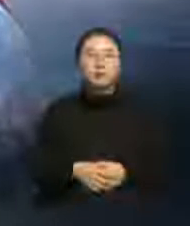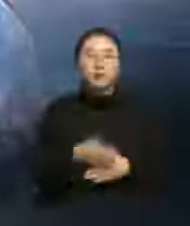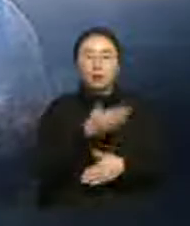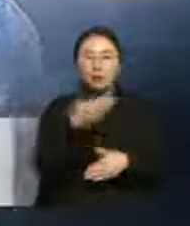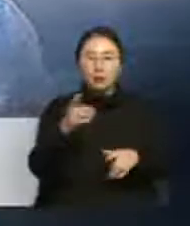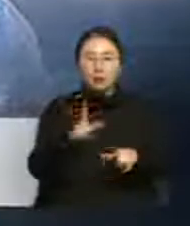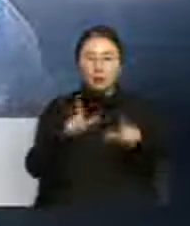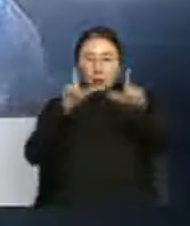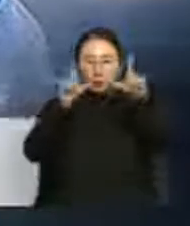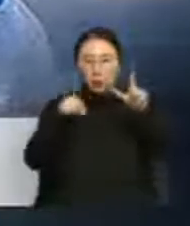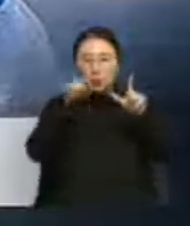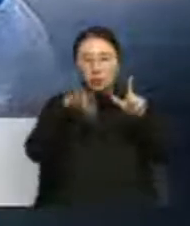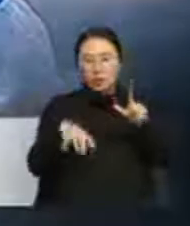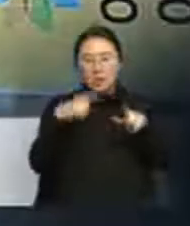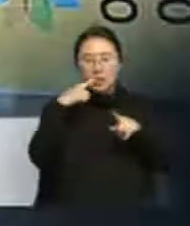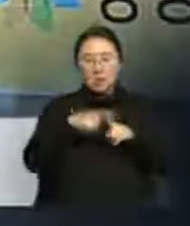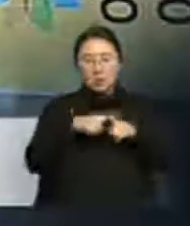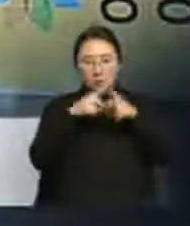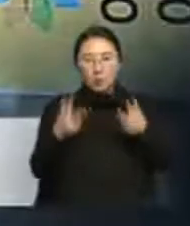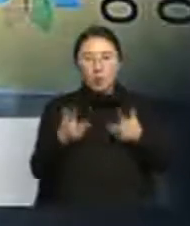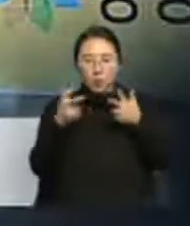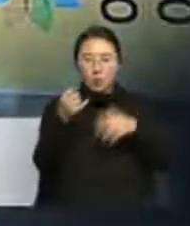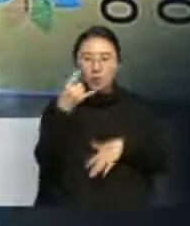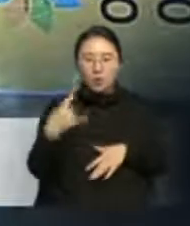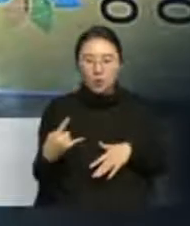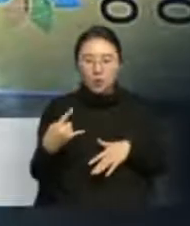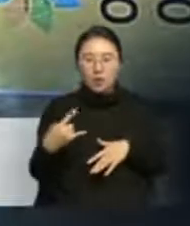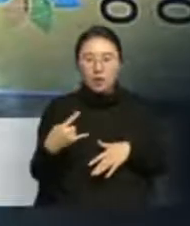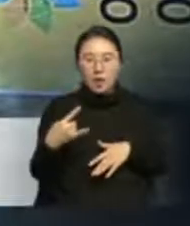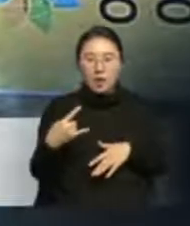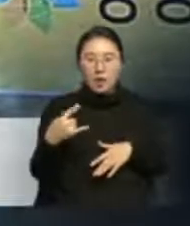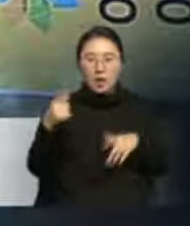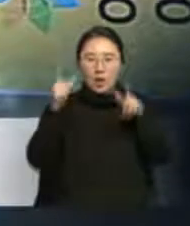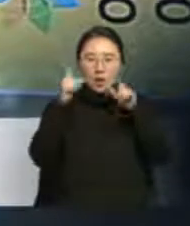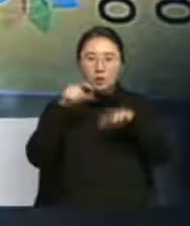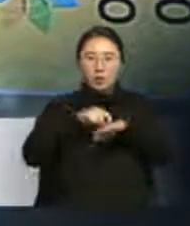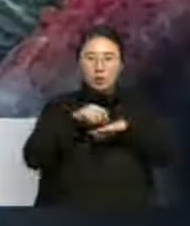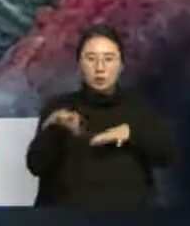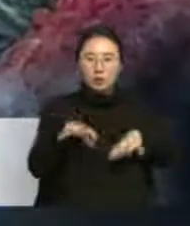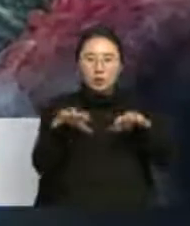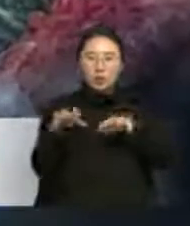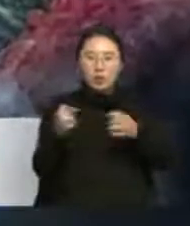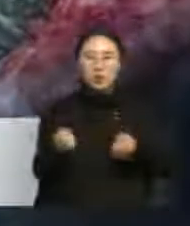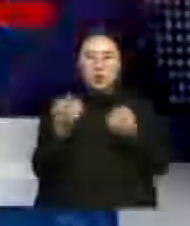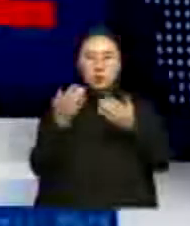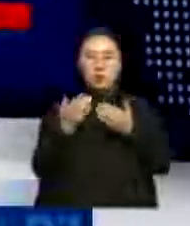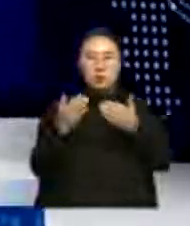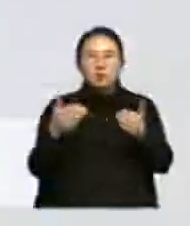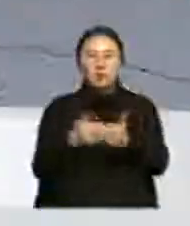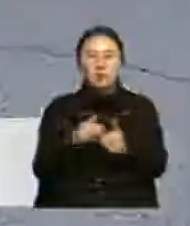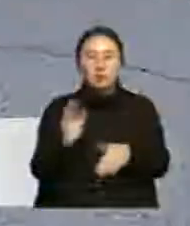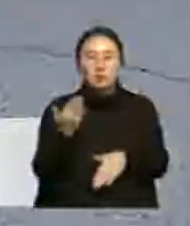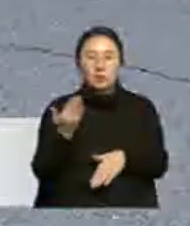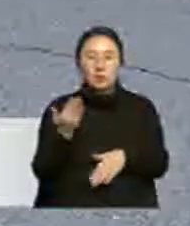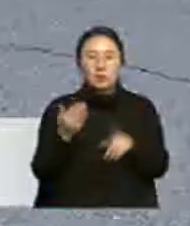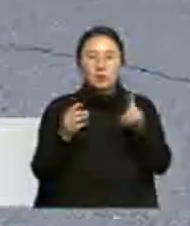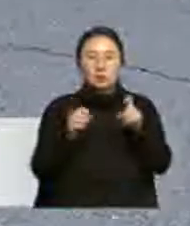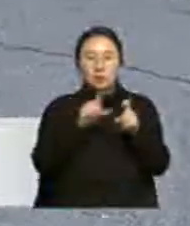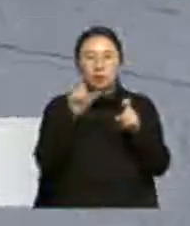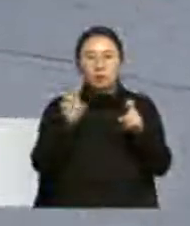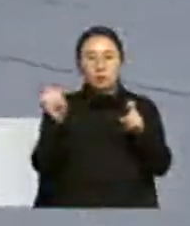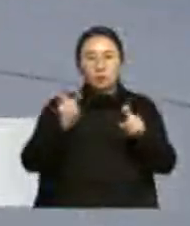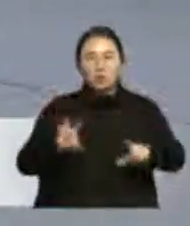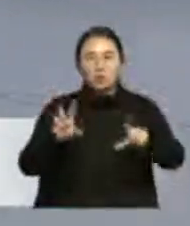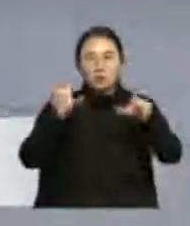강동 로타리 클럽과 적십자 봉사회가 강동구 길동 한우촌에서 김장 행사를 진행했습니다. 지난 11월